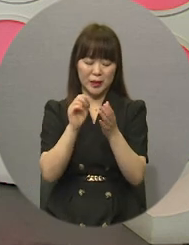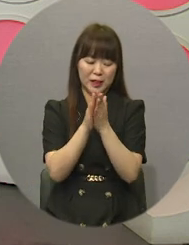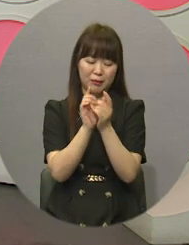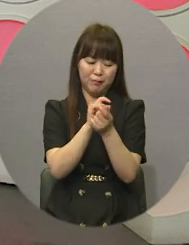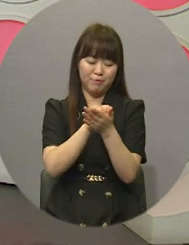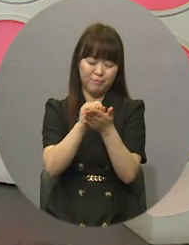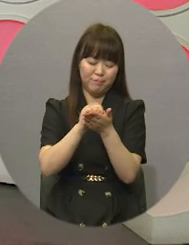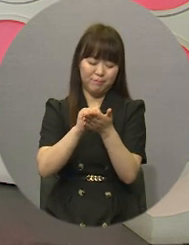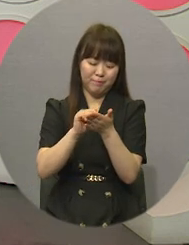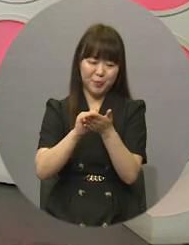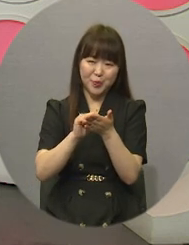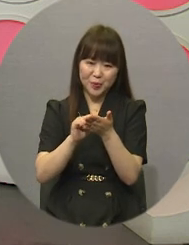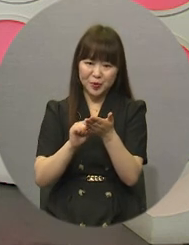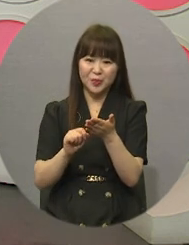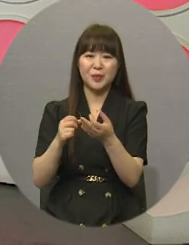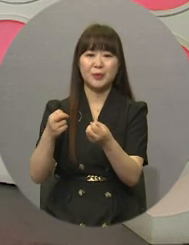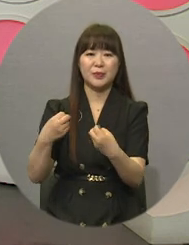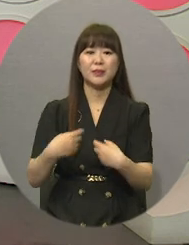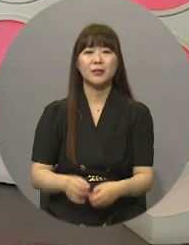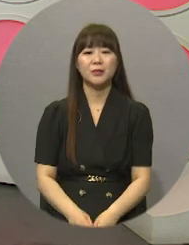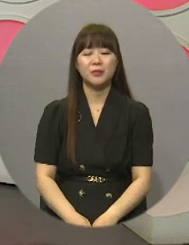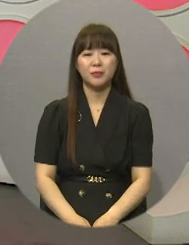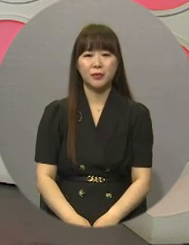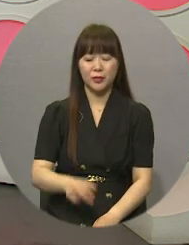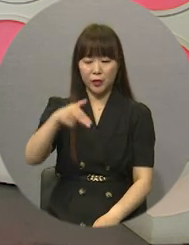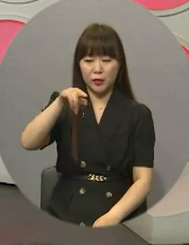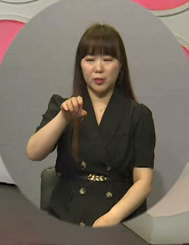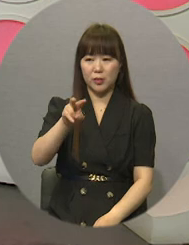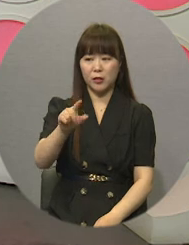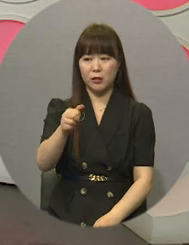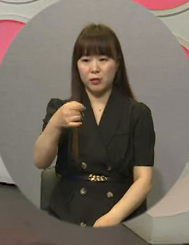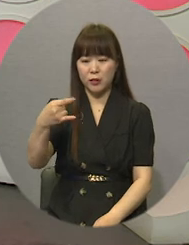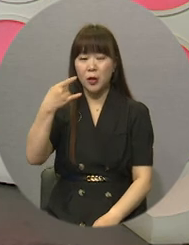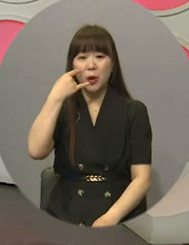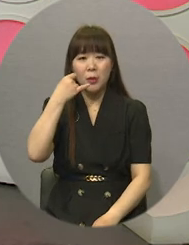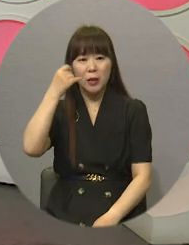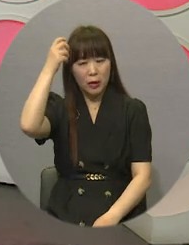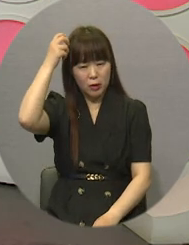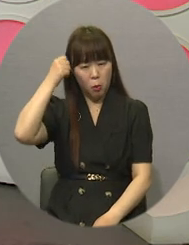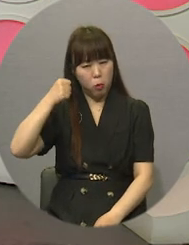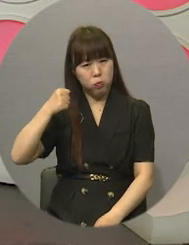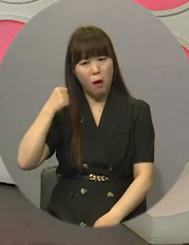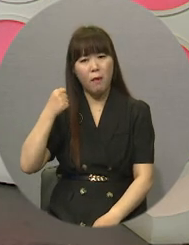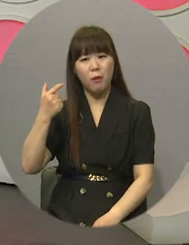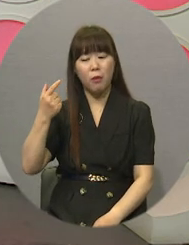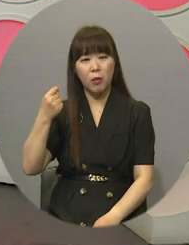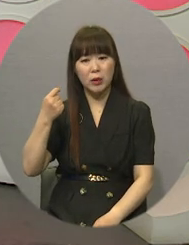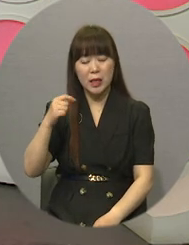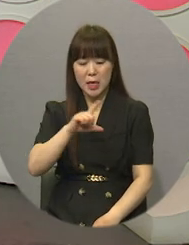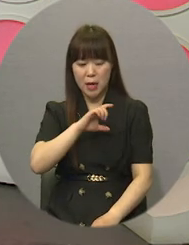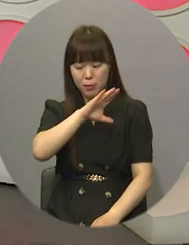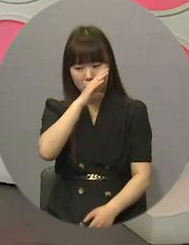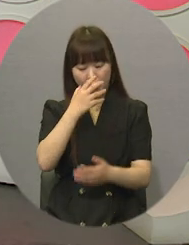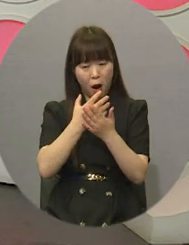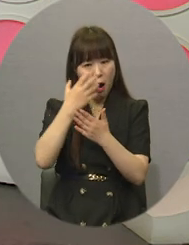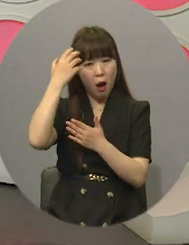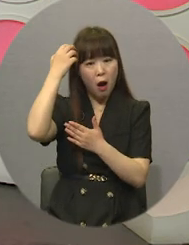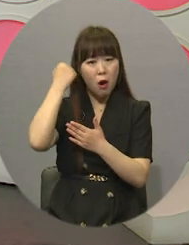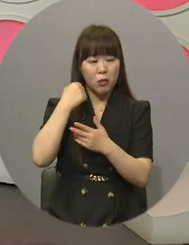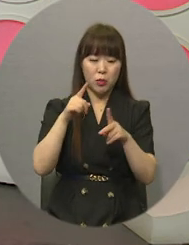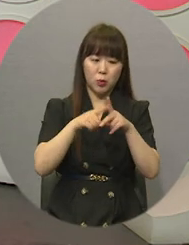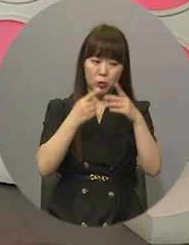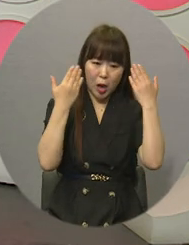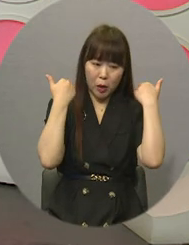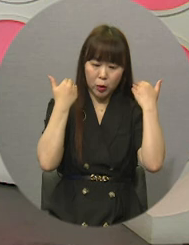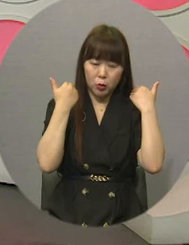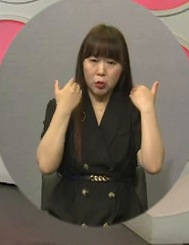탁 네. 써가지고 편지를 써가지고 야, 우리 보내주셨어요. 주연이 어머님이 기억력이 대단하시네요. 그러니까 이름을 다 아니, 기억해요. 초등학교